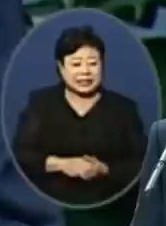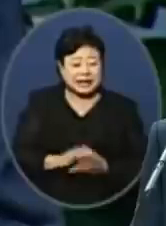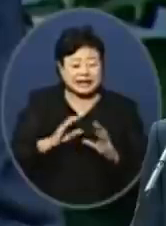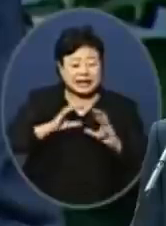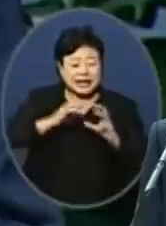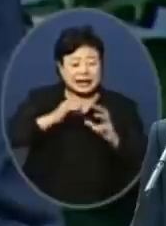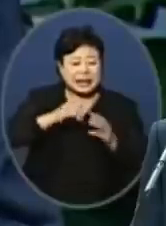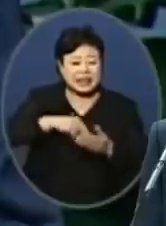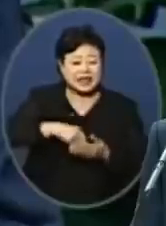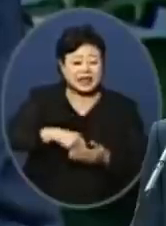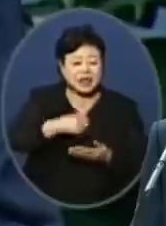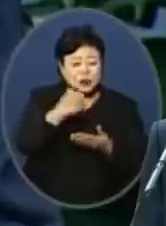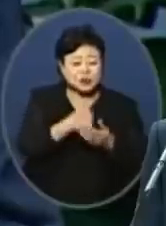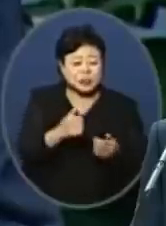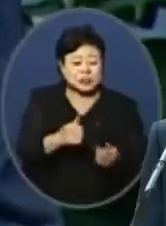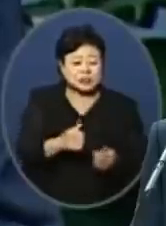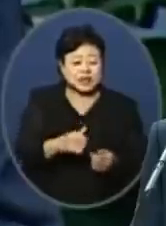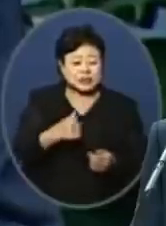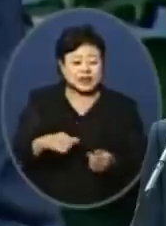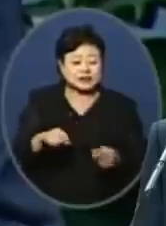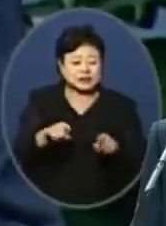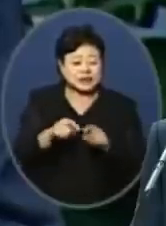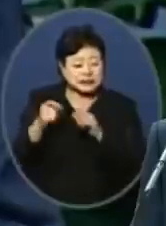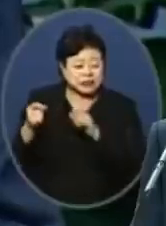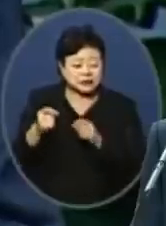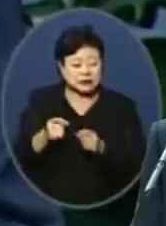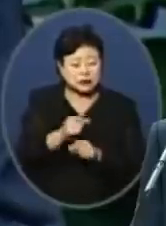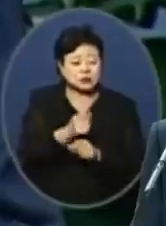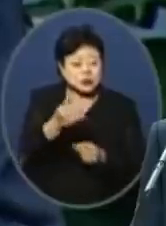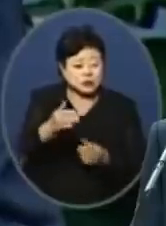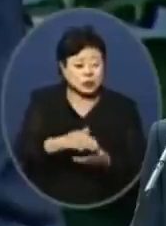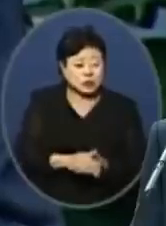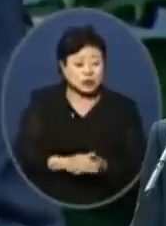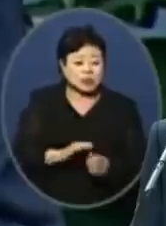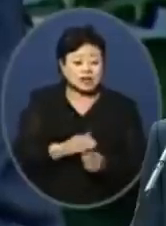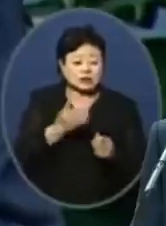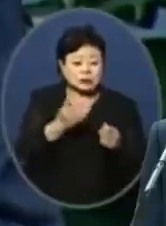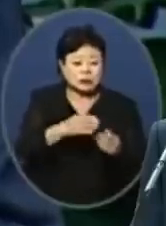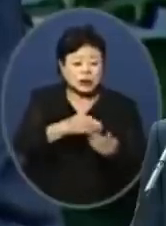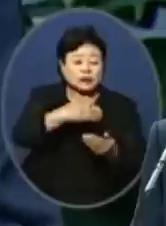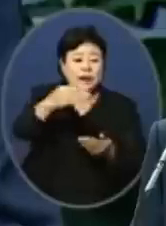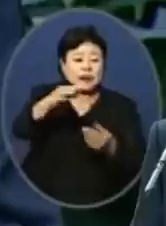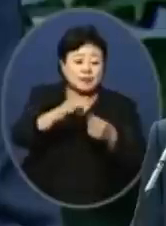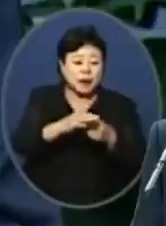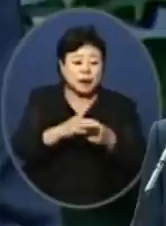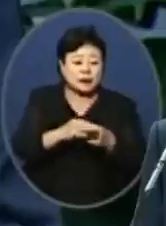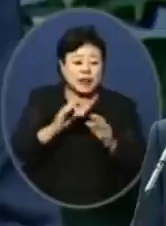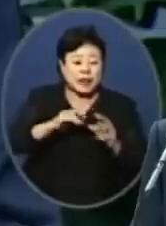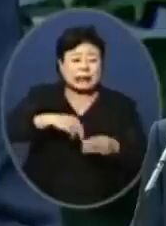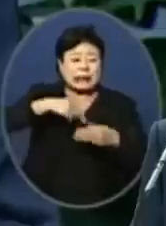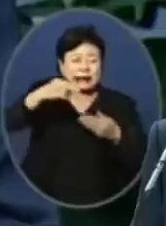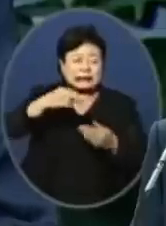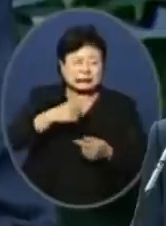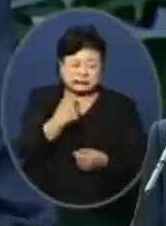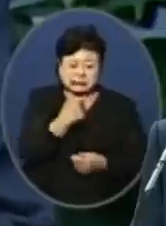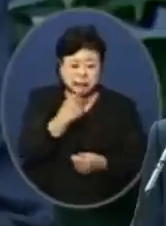천당에 죄인이나 탕자나 사기꾼들을 용서하고 사랑해서 데리고 간다면 나는 그런 천당에 안